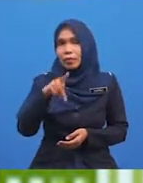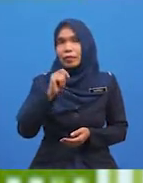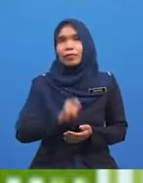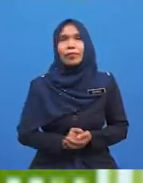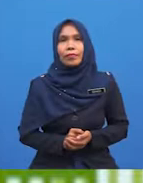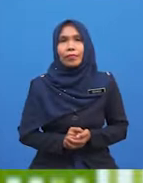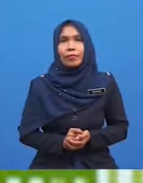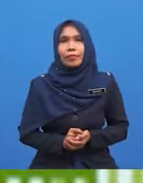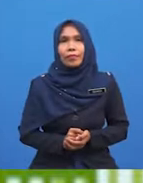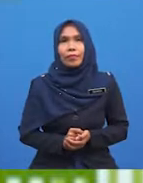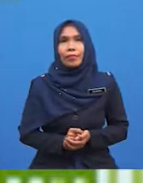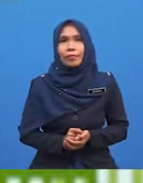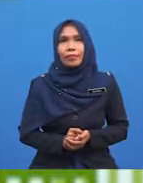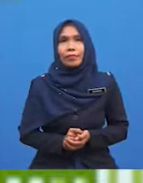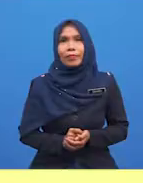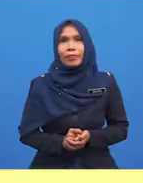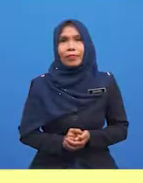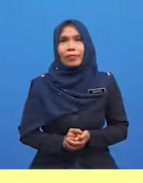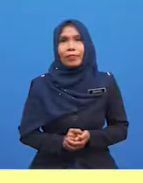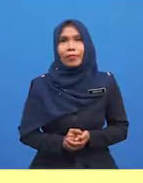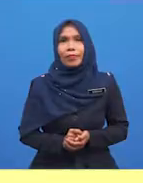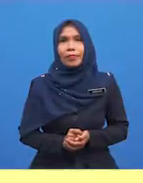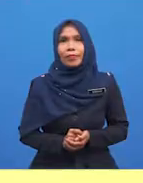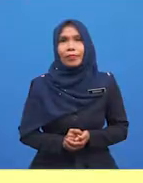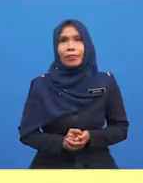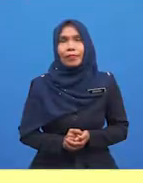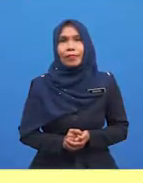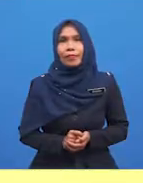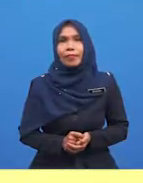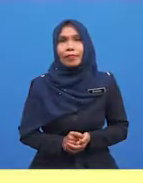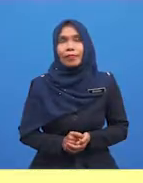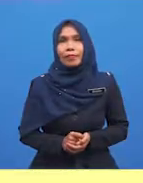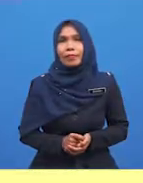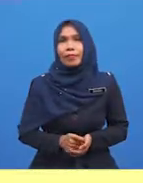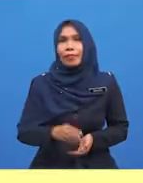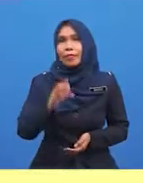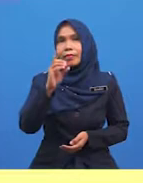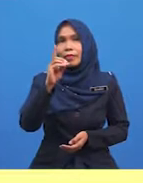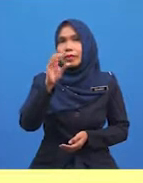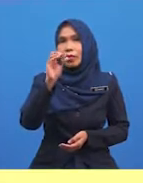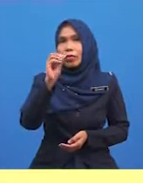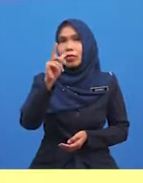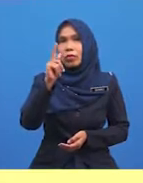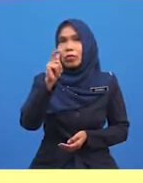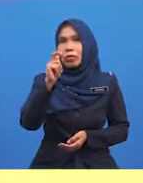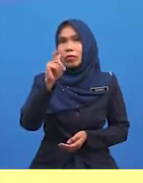Konsep yang cikgu maksudkan ialah konsep doktrin pengasingan kuasa.